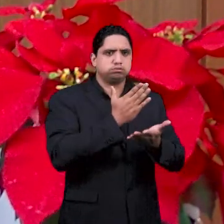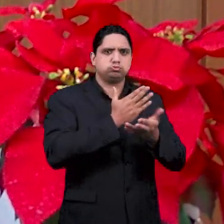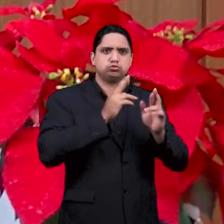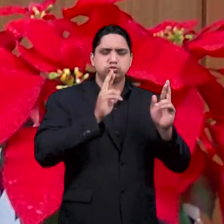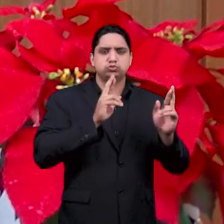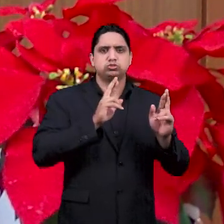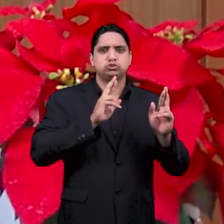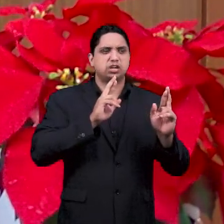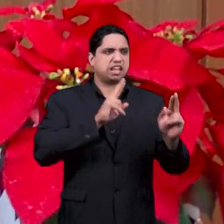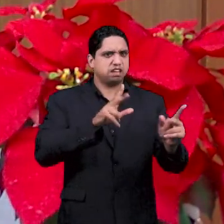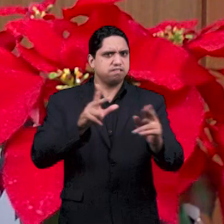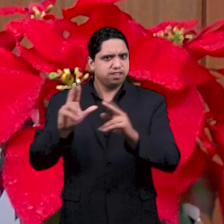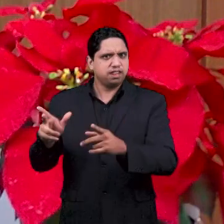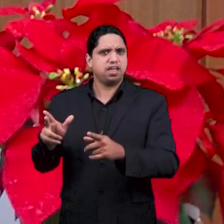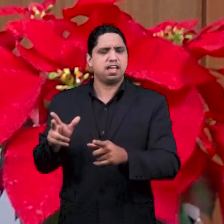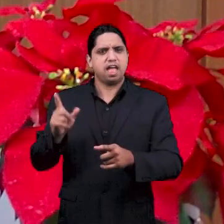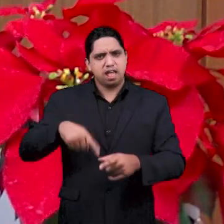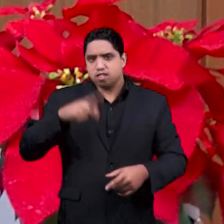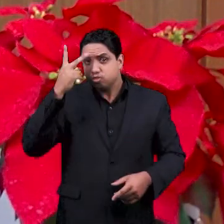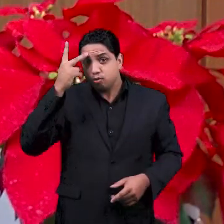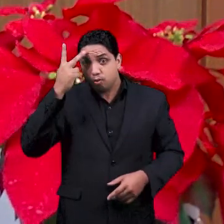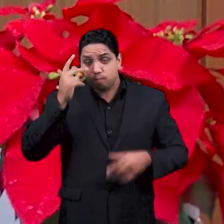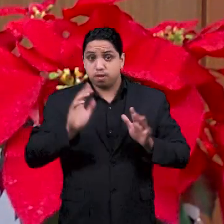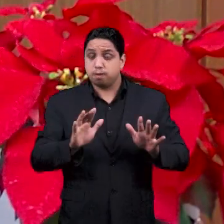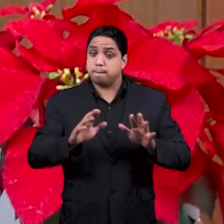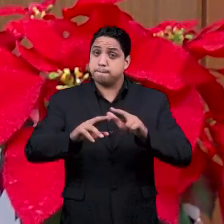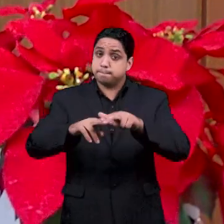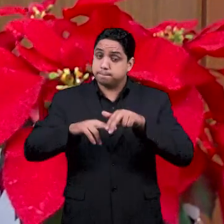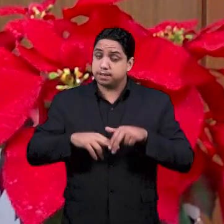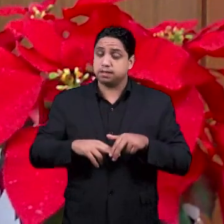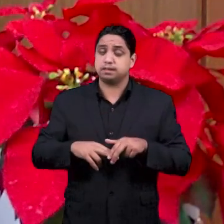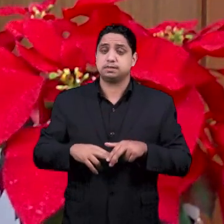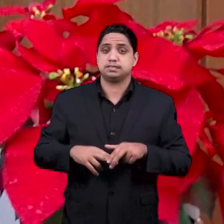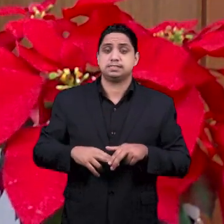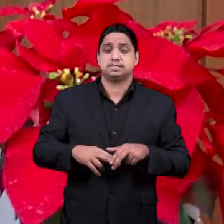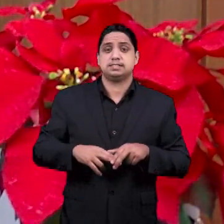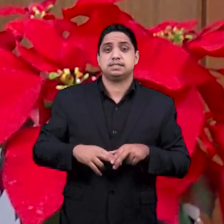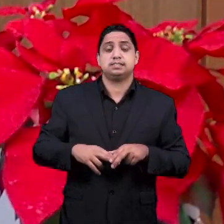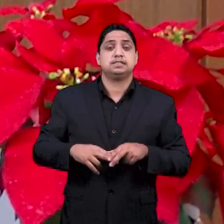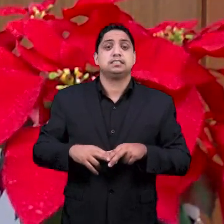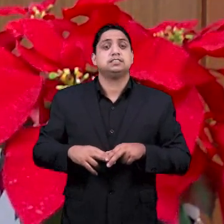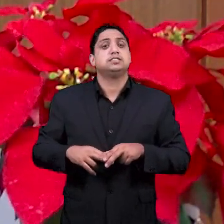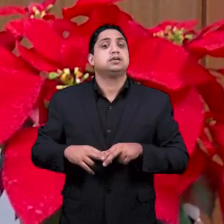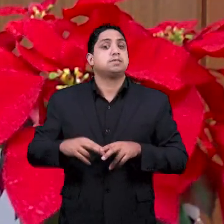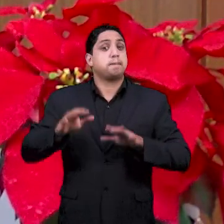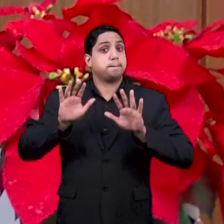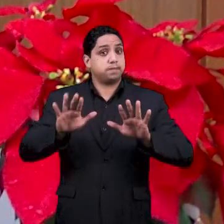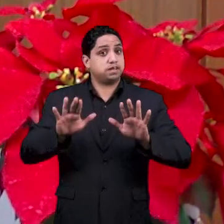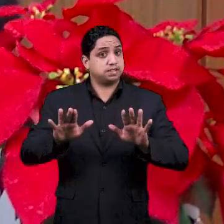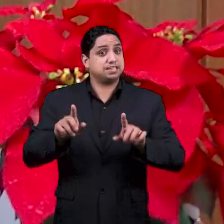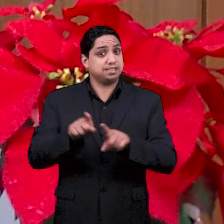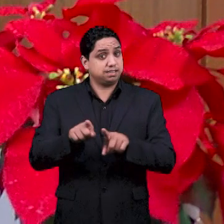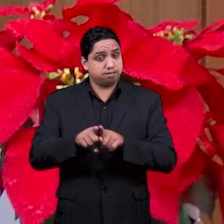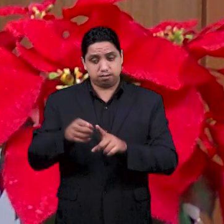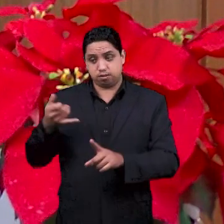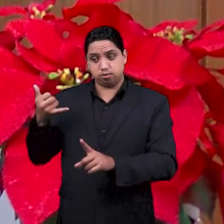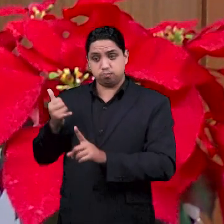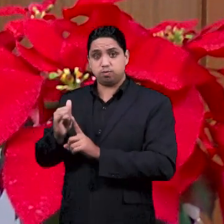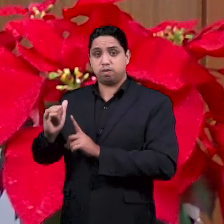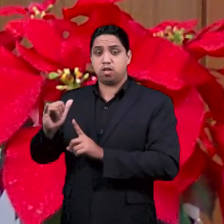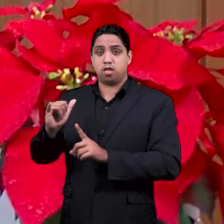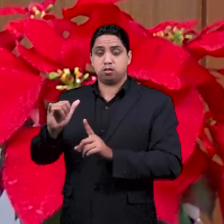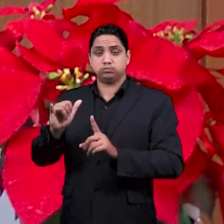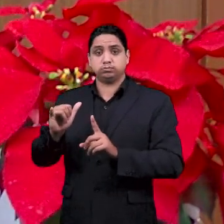против этого не говорим. Но когда мы подходим к пророческой сути, то мы понимаем,